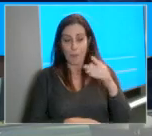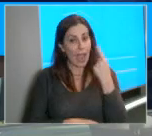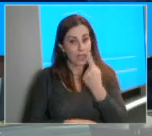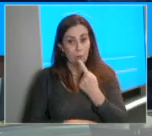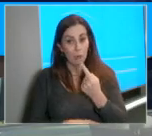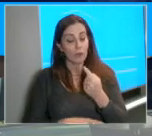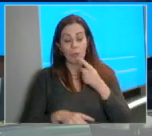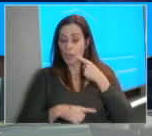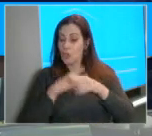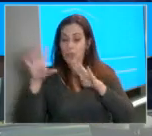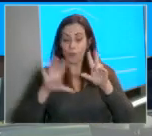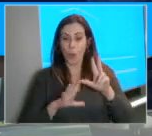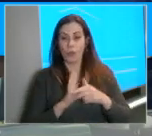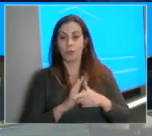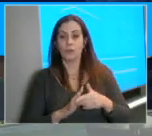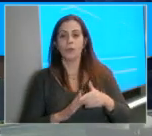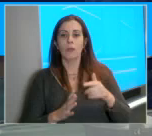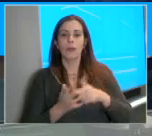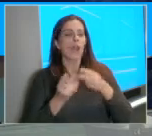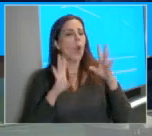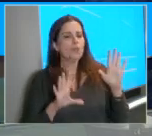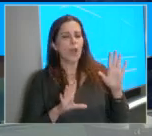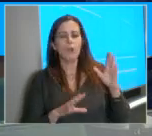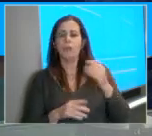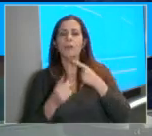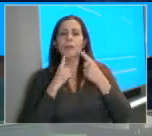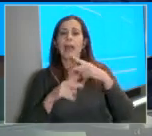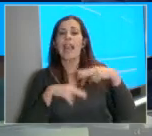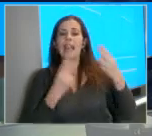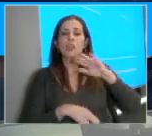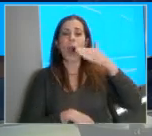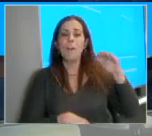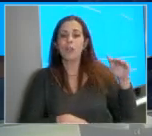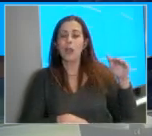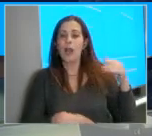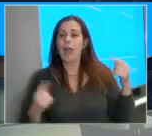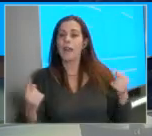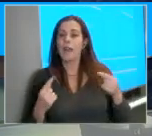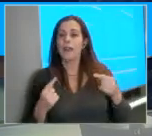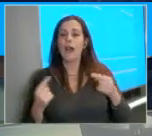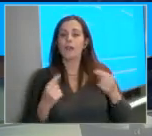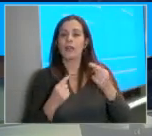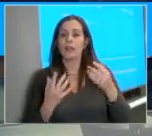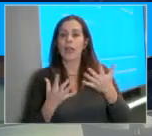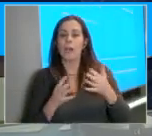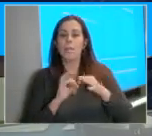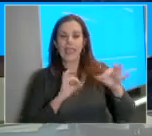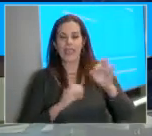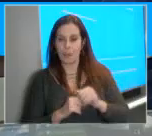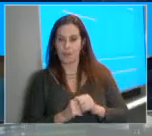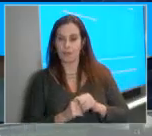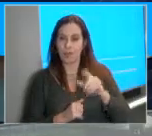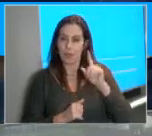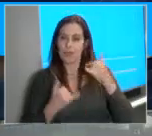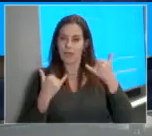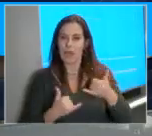בעצמו ניהל ב-98 באמצעות לאודר, לא חשוב, הוא ניהל מסע ומתן להחזיר את כל רמת הגולן, הוויכוח היה על כמה מאות מטרים.